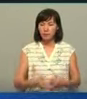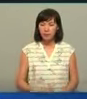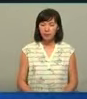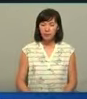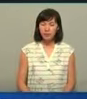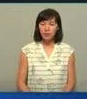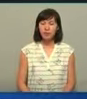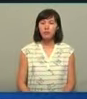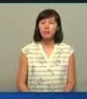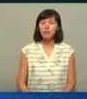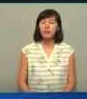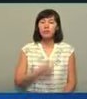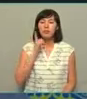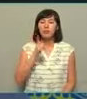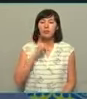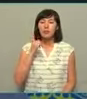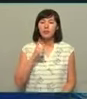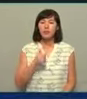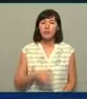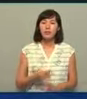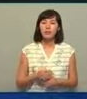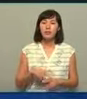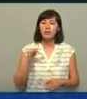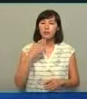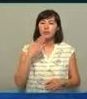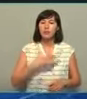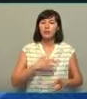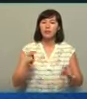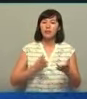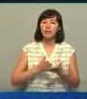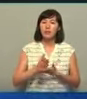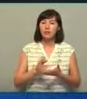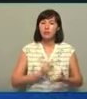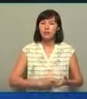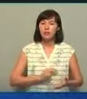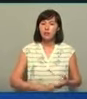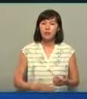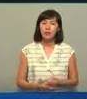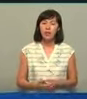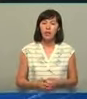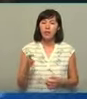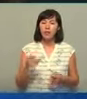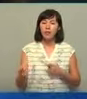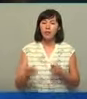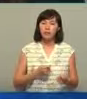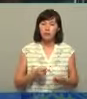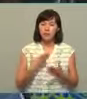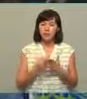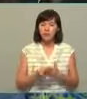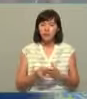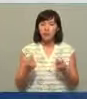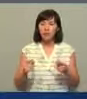Бұл эстафета аясында тек қана жастар арасында осына отан сүйгіштік, адалдық бағытындағы жұмыстар жүргізу. Алайда департаменттің өзге